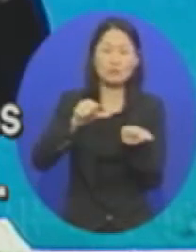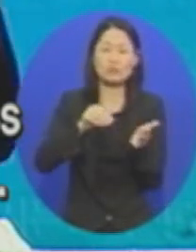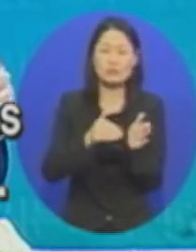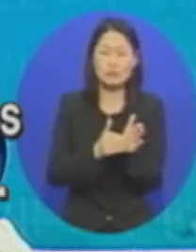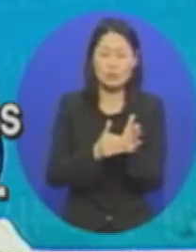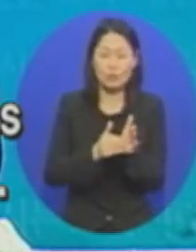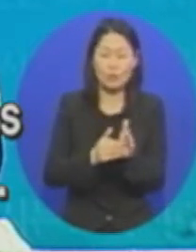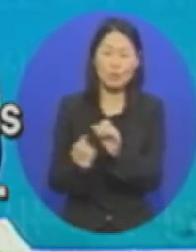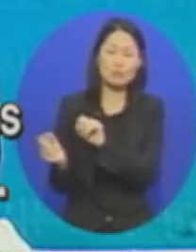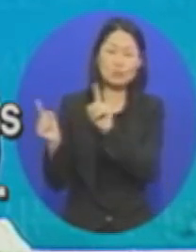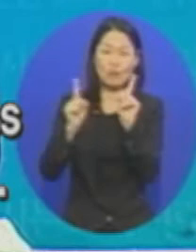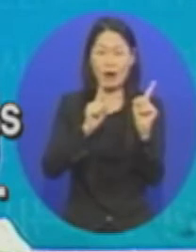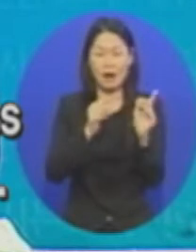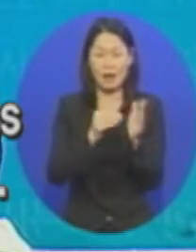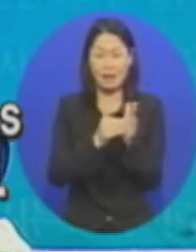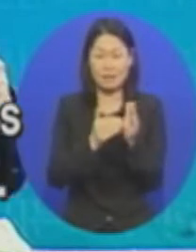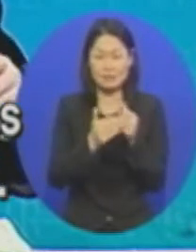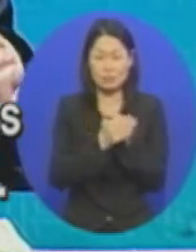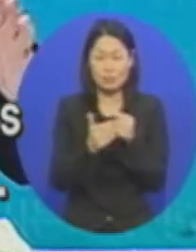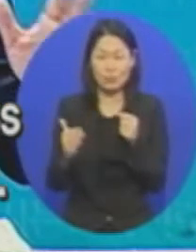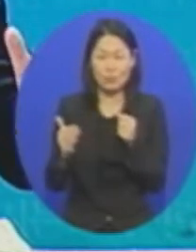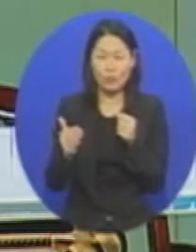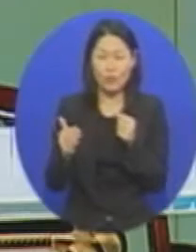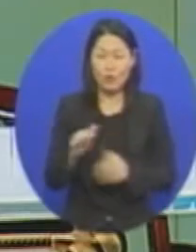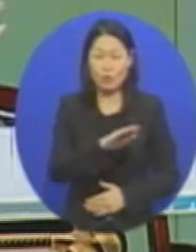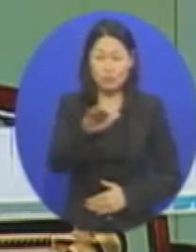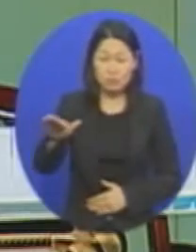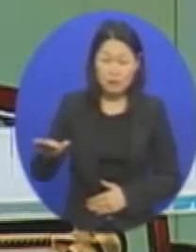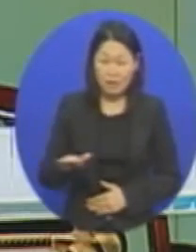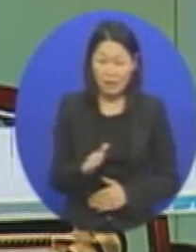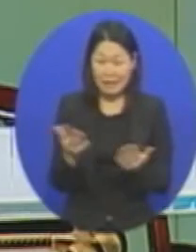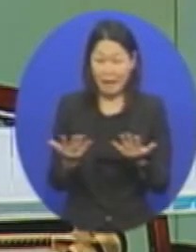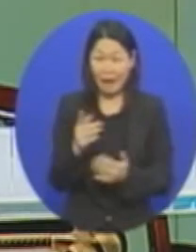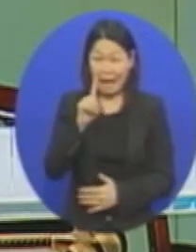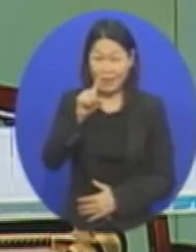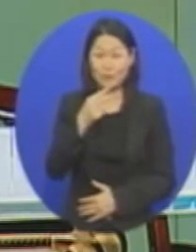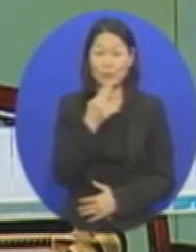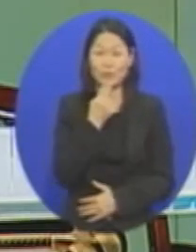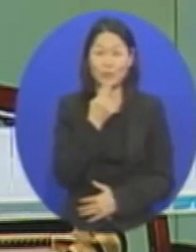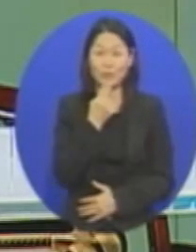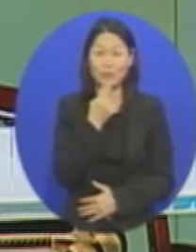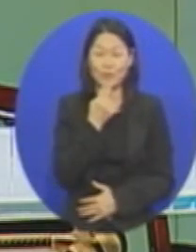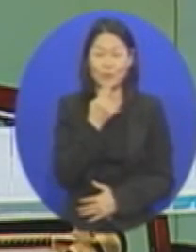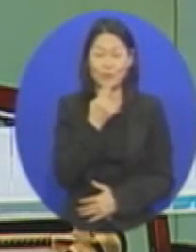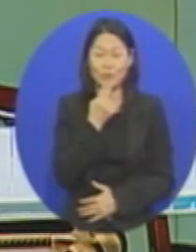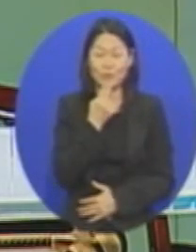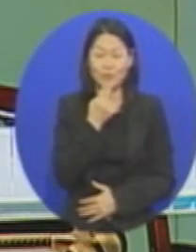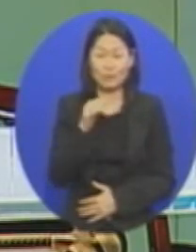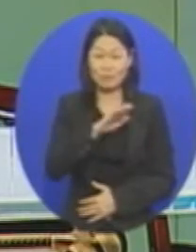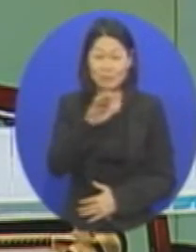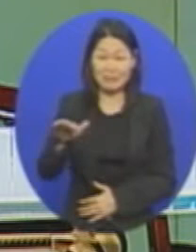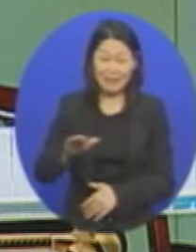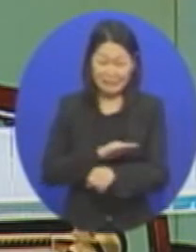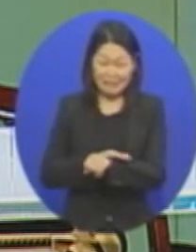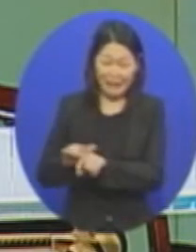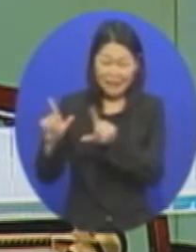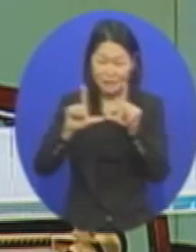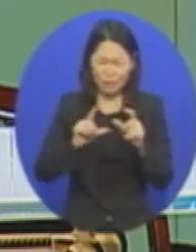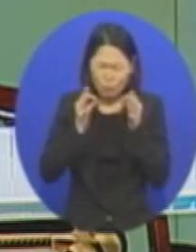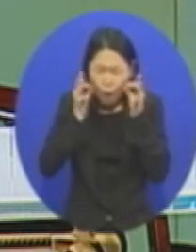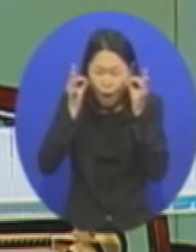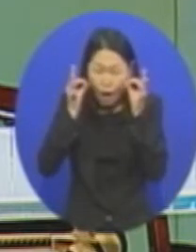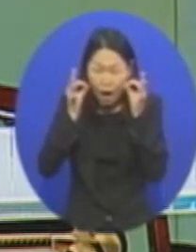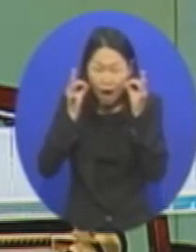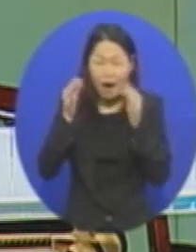그리고 부활하심으로 우리들을 한 일이 아무것도 없어요 우리가 뭘 잘 살아 보려고 노력한 것도